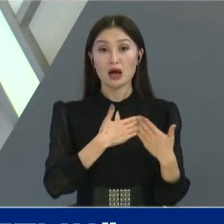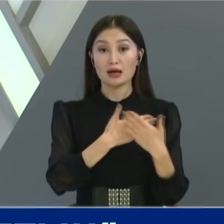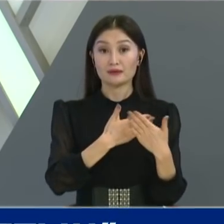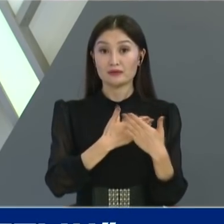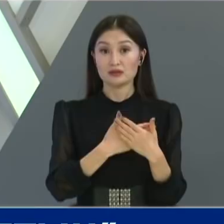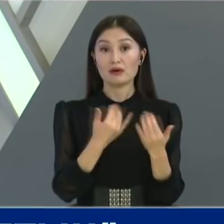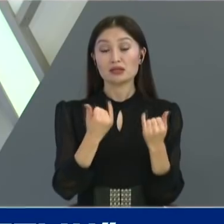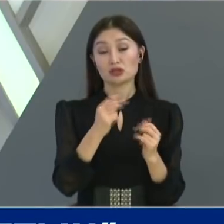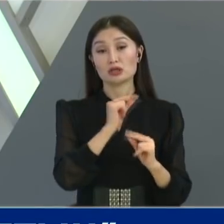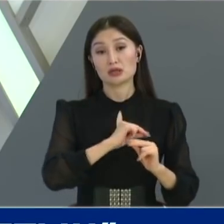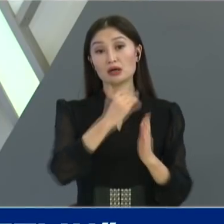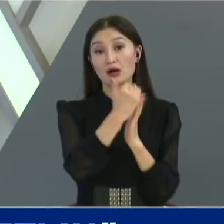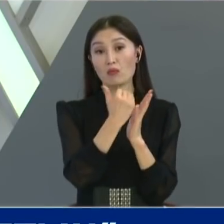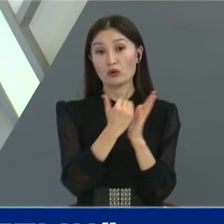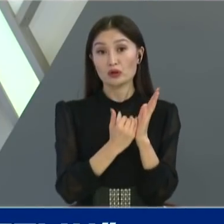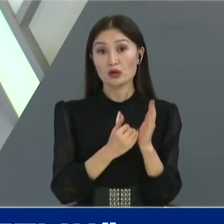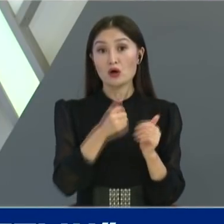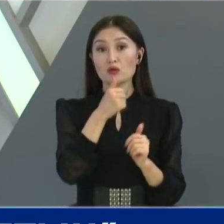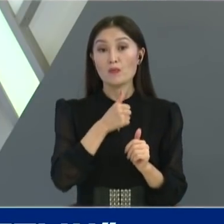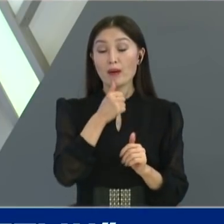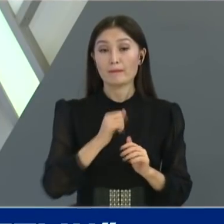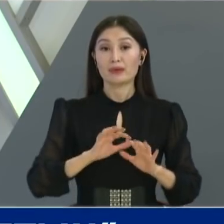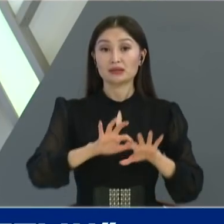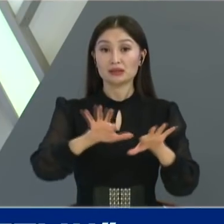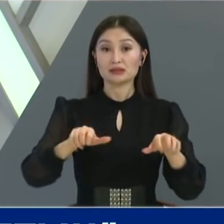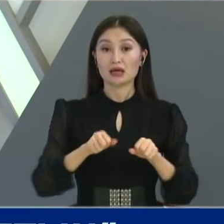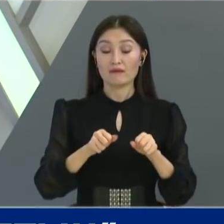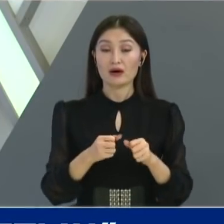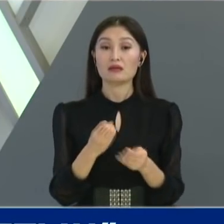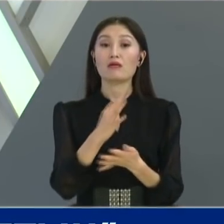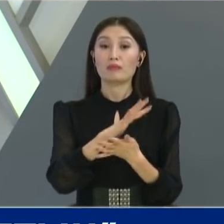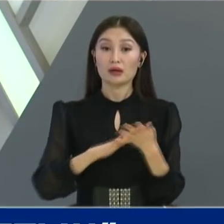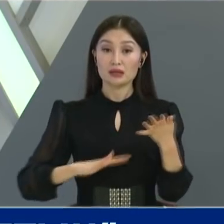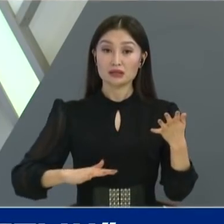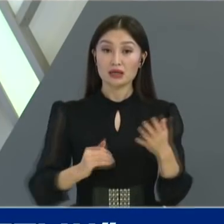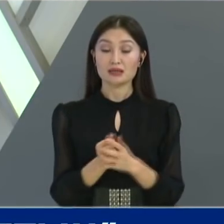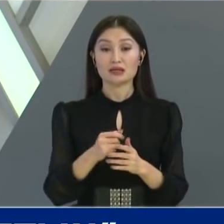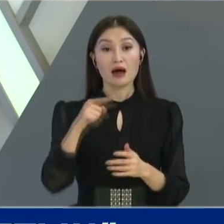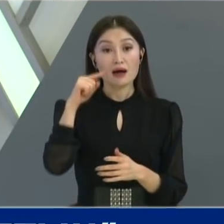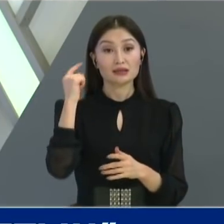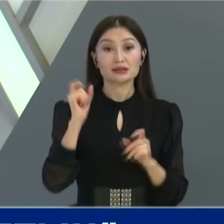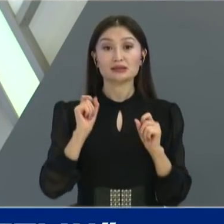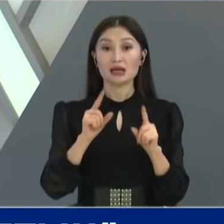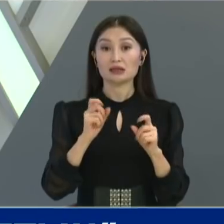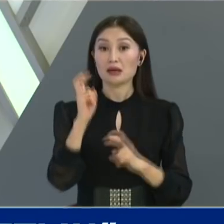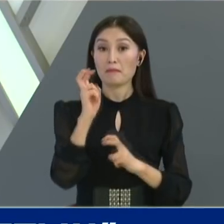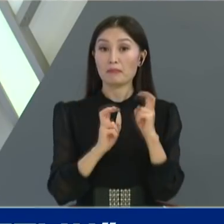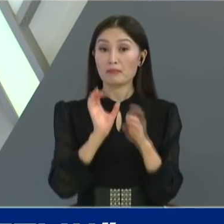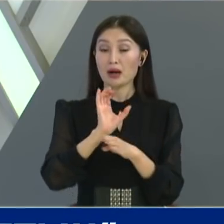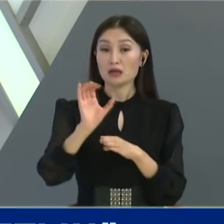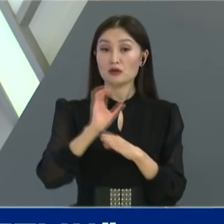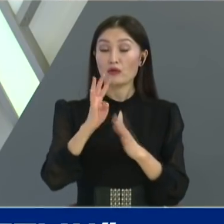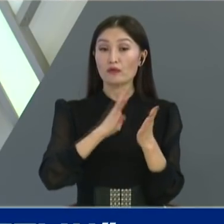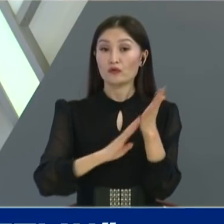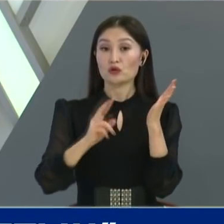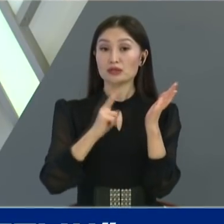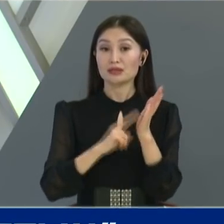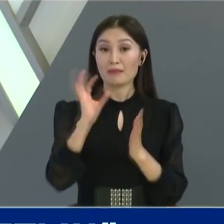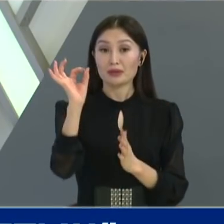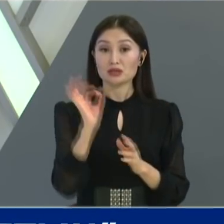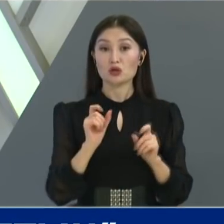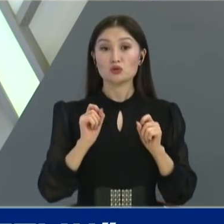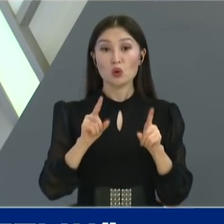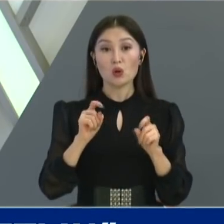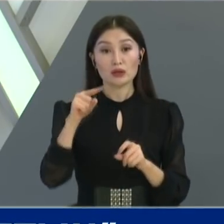работает в штатном режиме, но попытки захвата не прекращаются. Отметим, Кыргыз-Алтын производит 97%